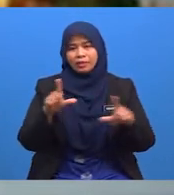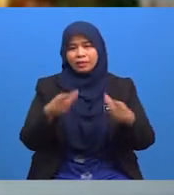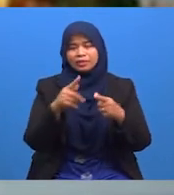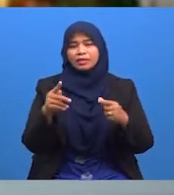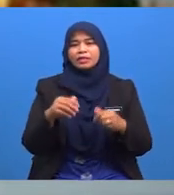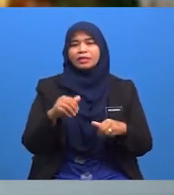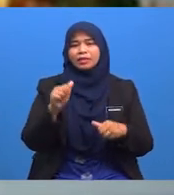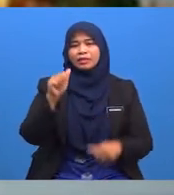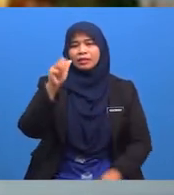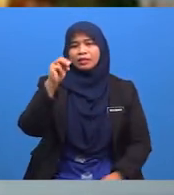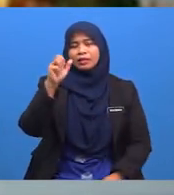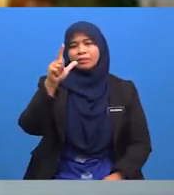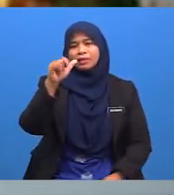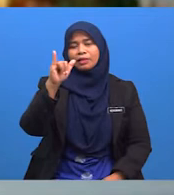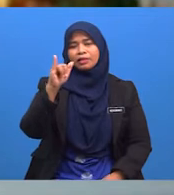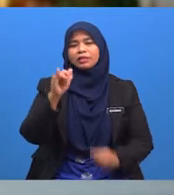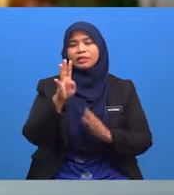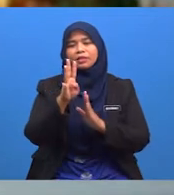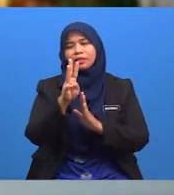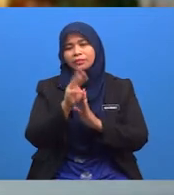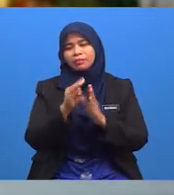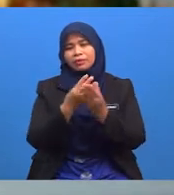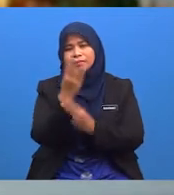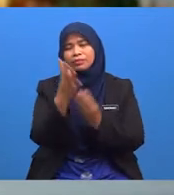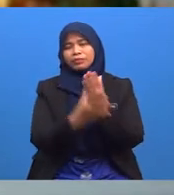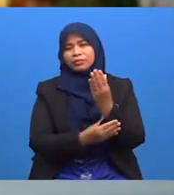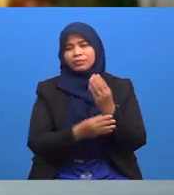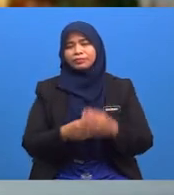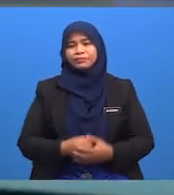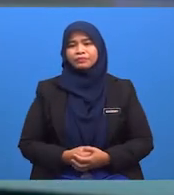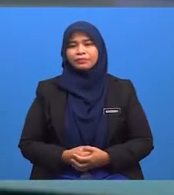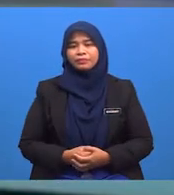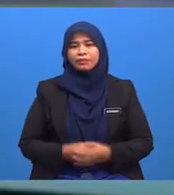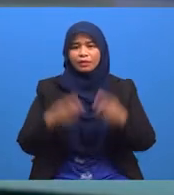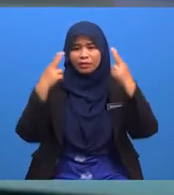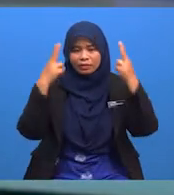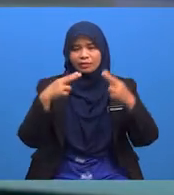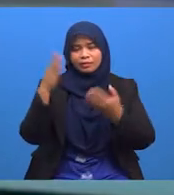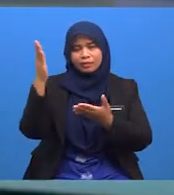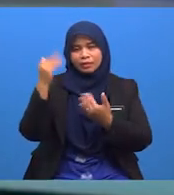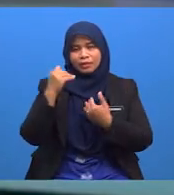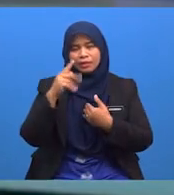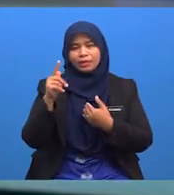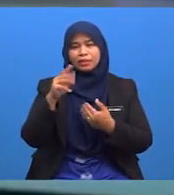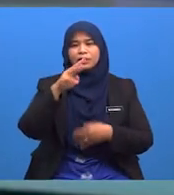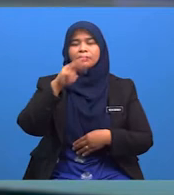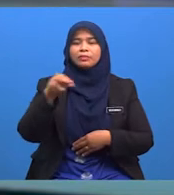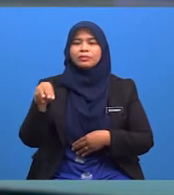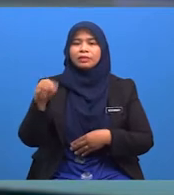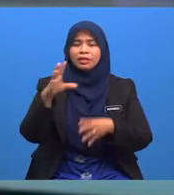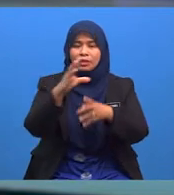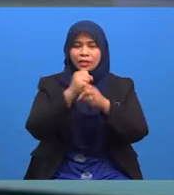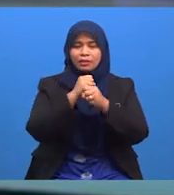melaksanakan amali berwuduk dalam keadaan anggota wuduk berbalut. Ustaz mengharapkan